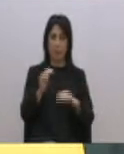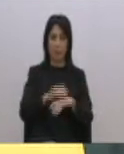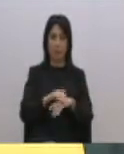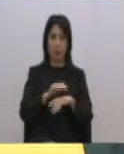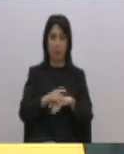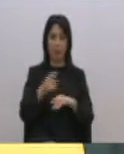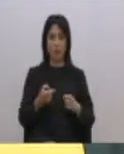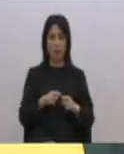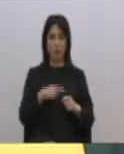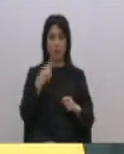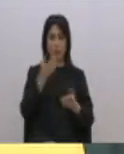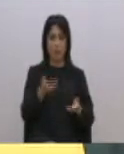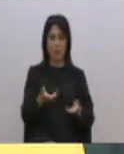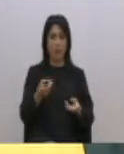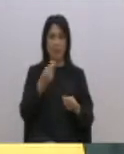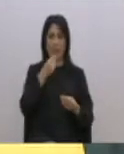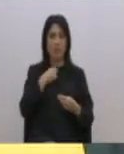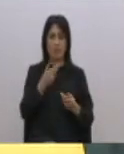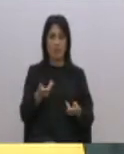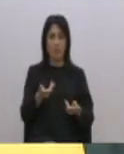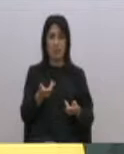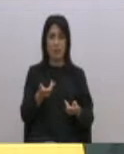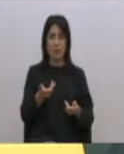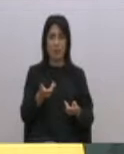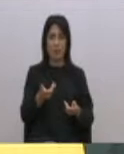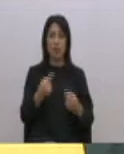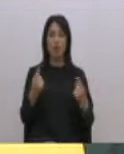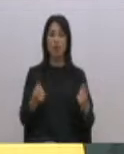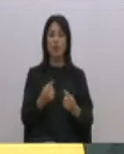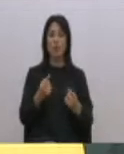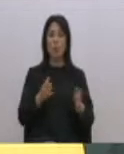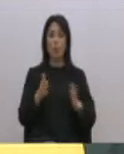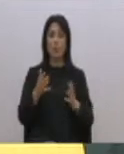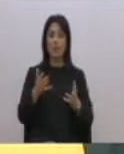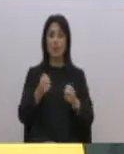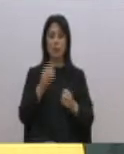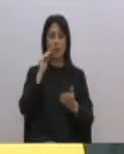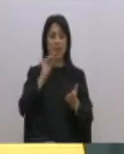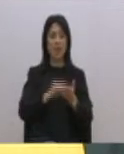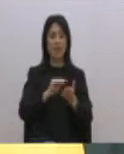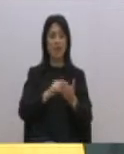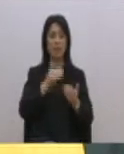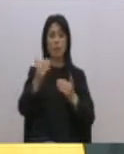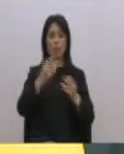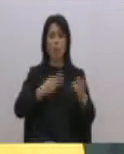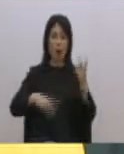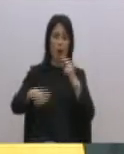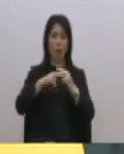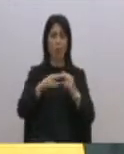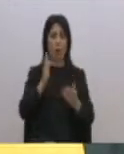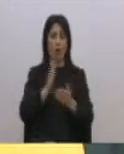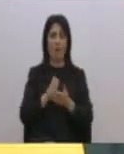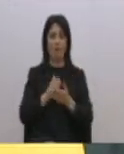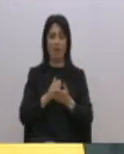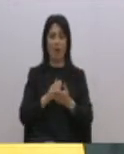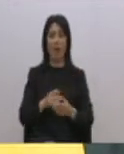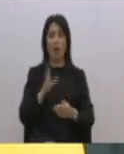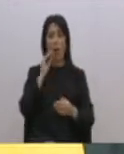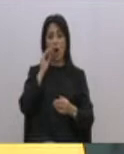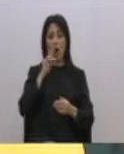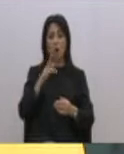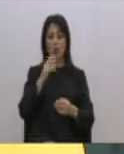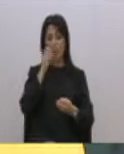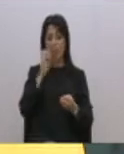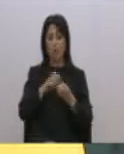faktorebidan gaundinare, amanat. Anu, nahet diskriminacis, nișnevze rocav saobrob, ta šesadarebel pirtač gupeps vireb,